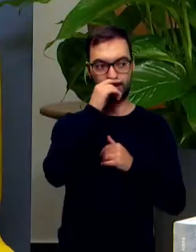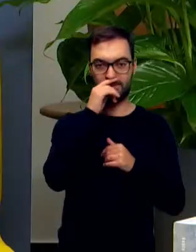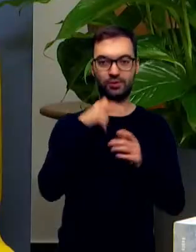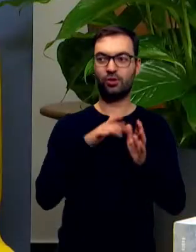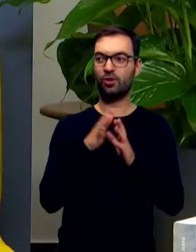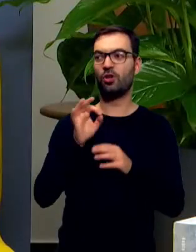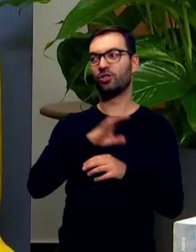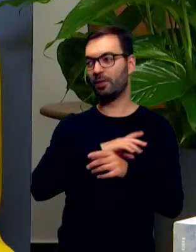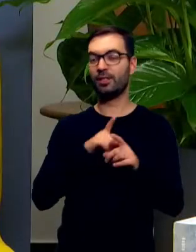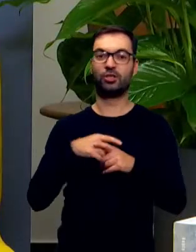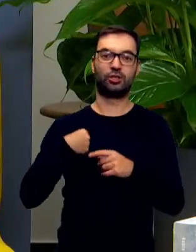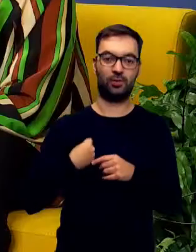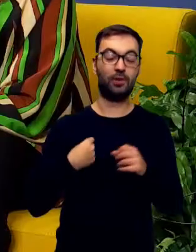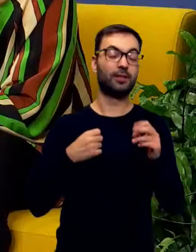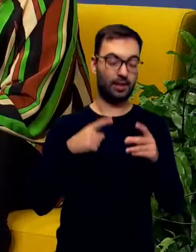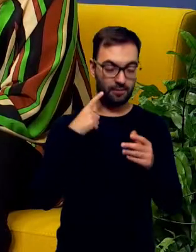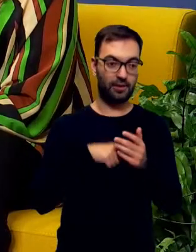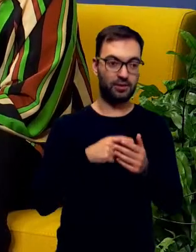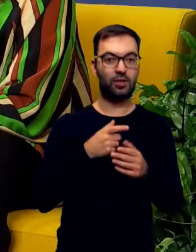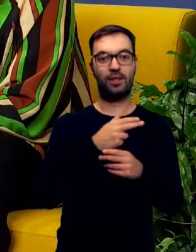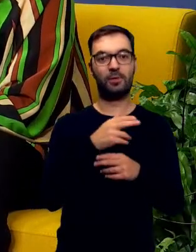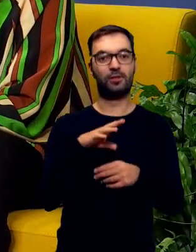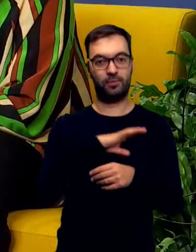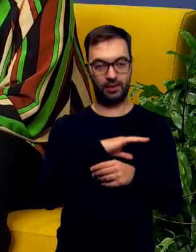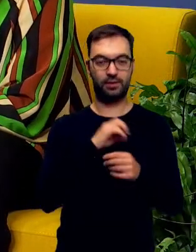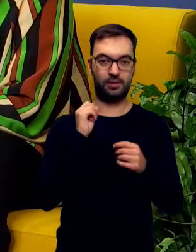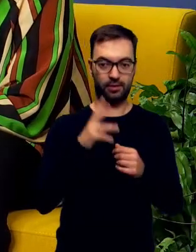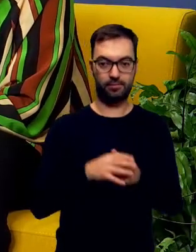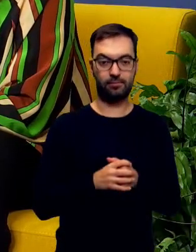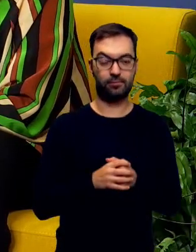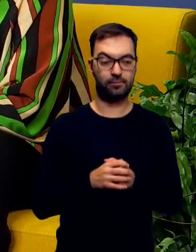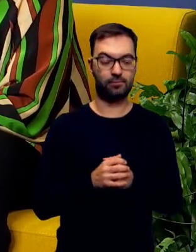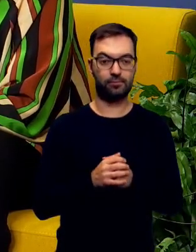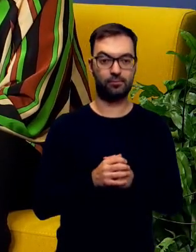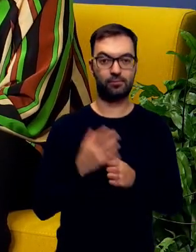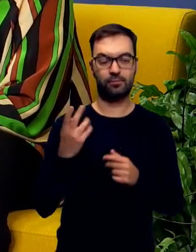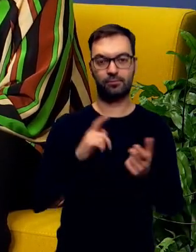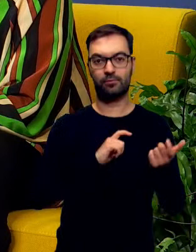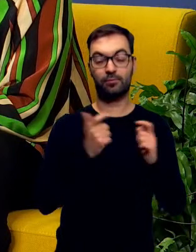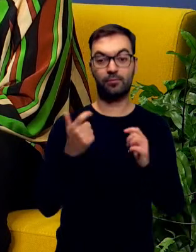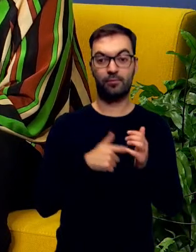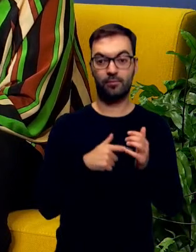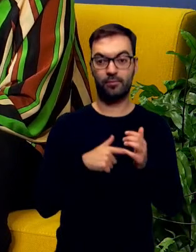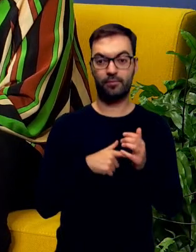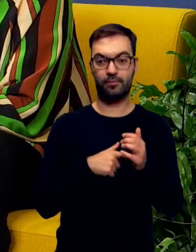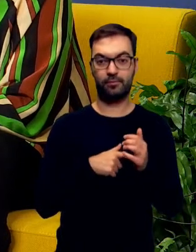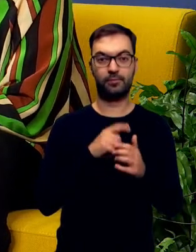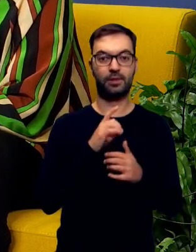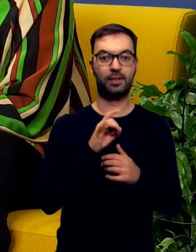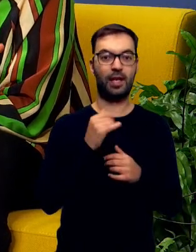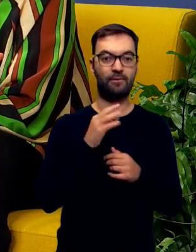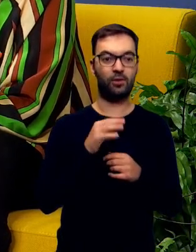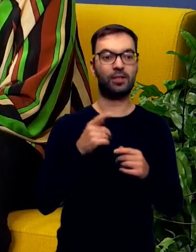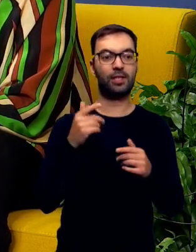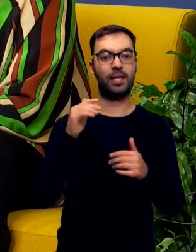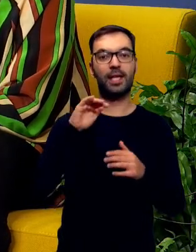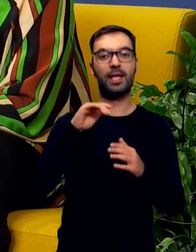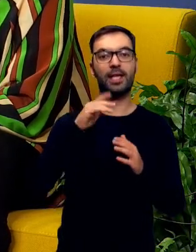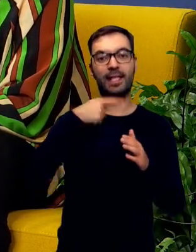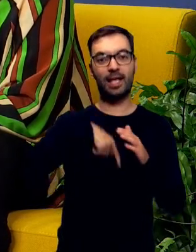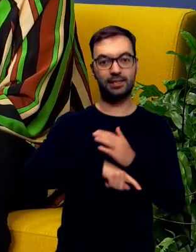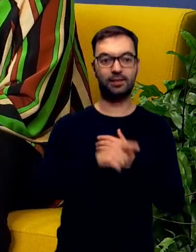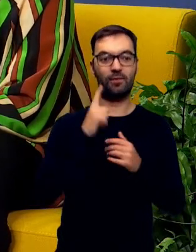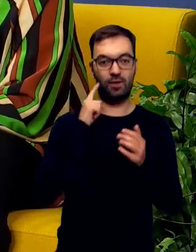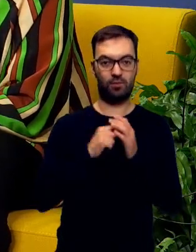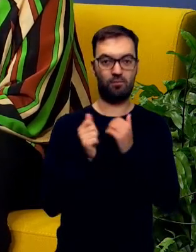o śmierci też i o żałobie. To jest książka właśnie o śmierci. Oba wypadki, które Giewont i Jaskinia były przyczynkiem do tego,